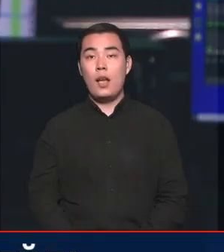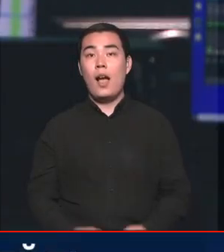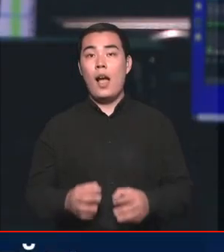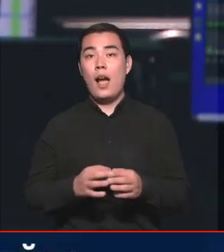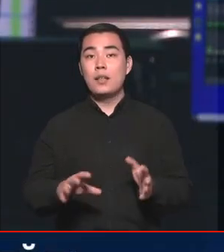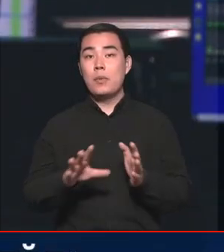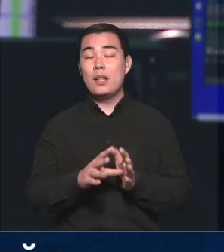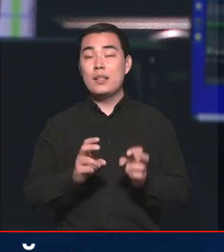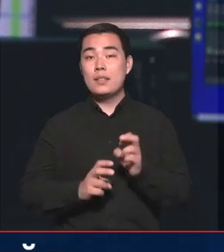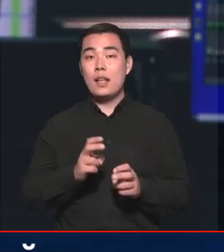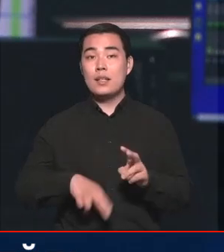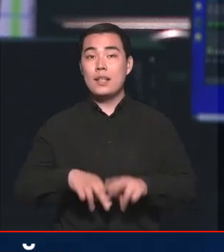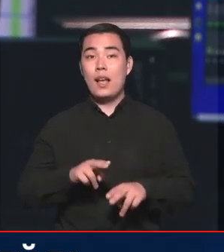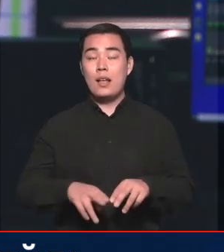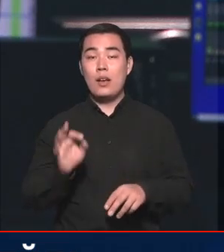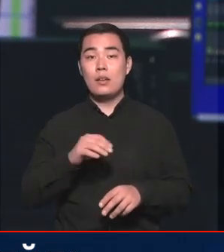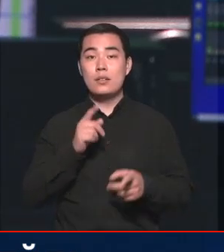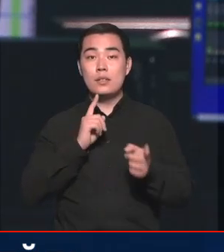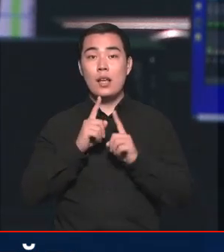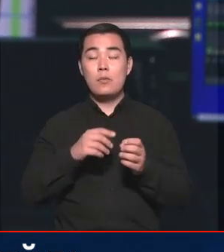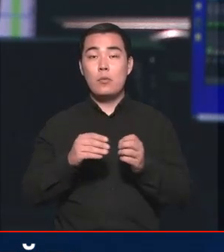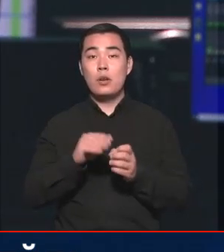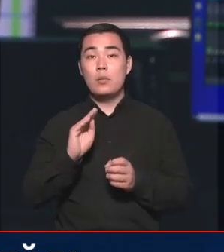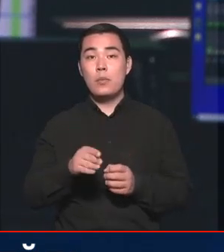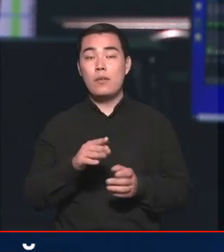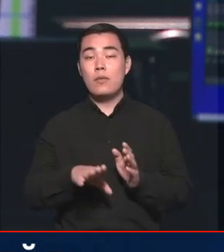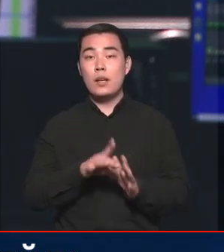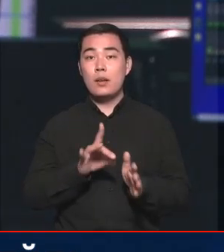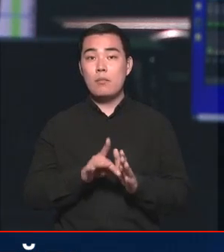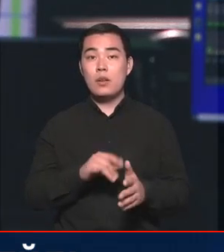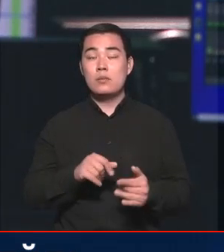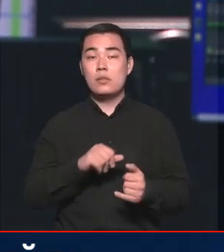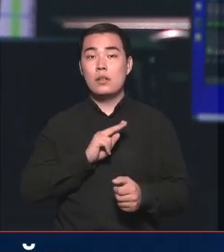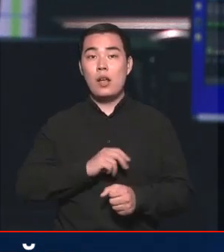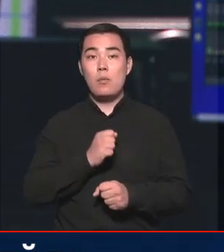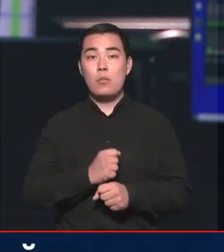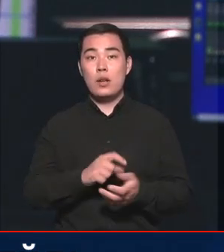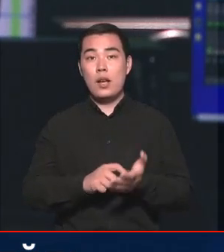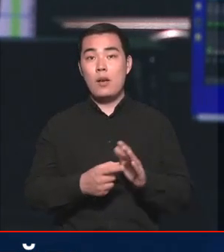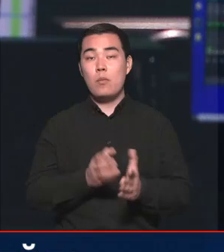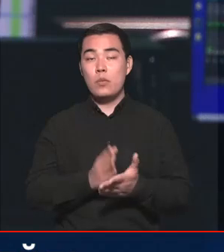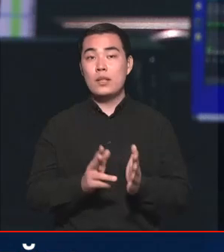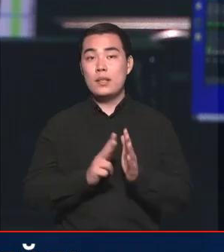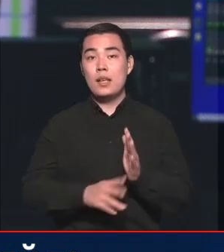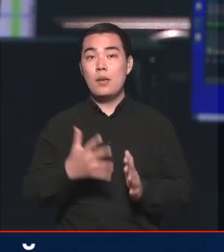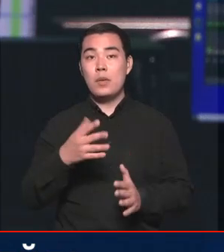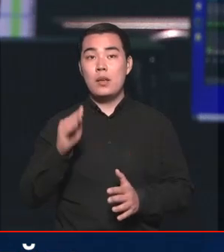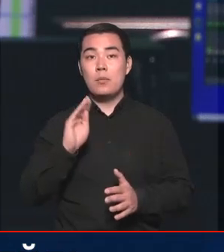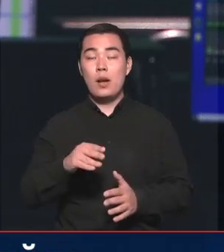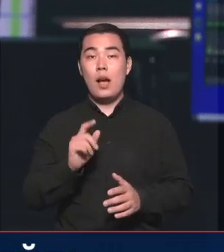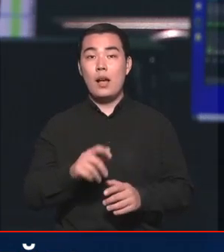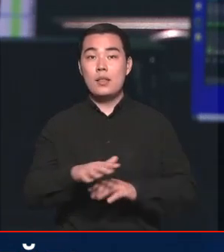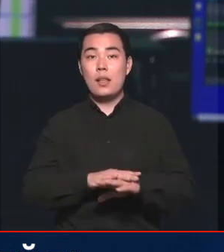Атом электр станциясын салу жөнде референдумында 10 мың сайлау учаскесі жұмыс істейді. Бұл жүйеге 85 мың адам